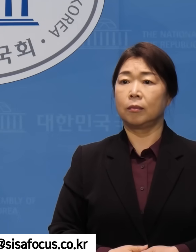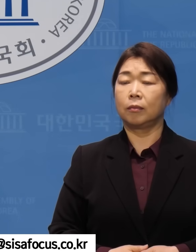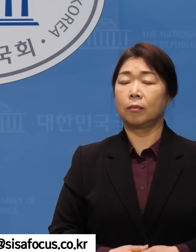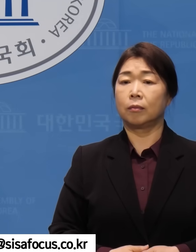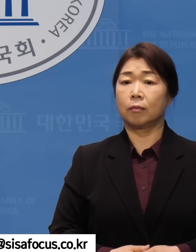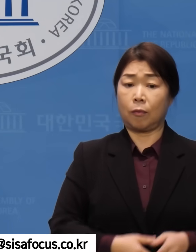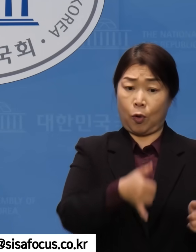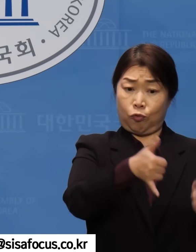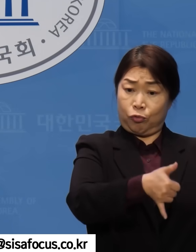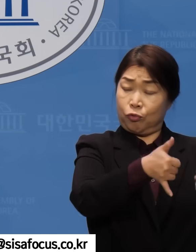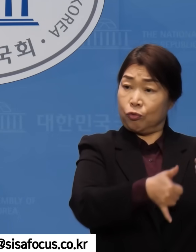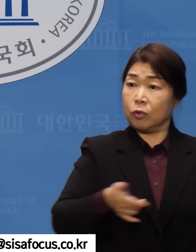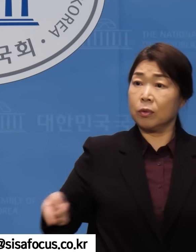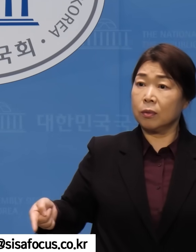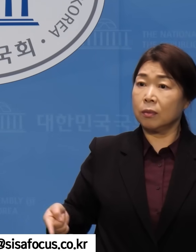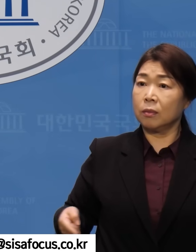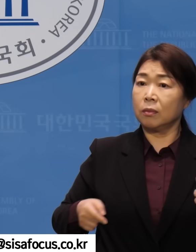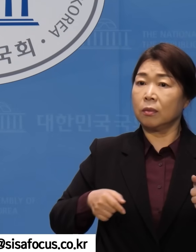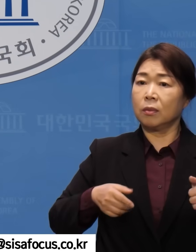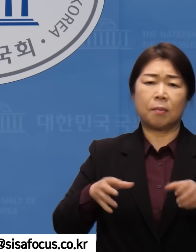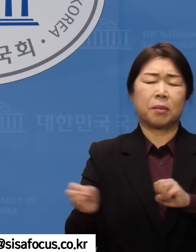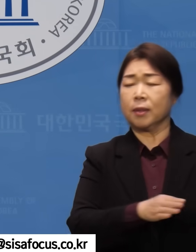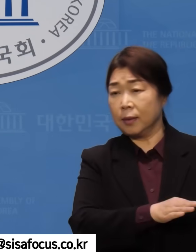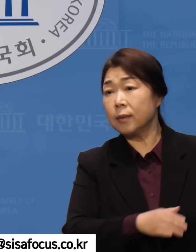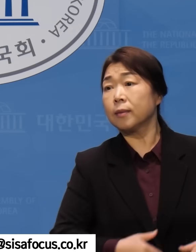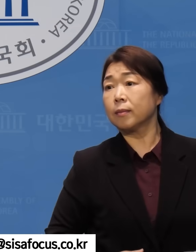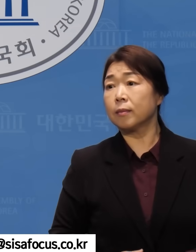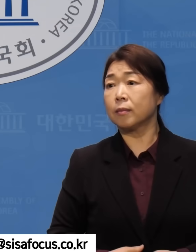구두 안 신을 겁니다.